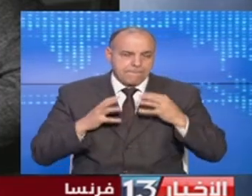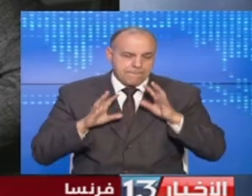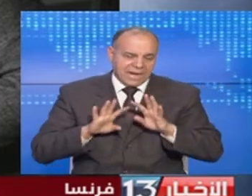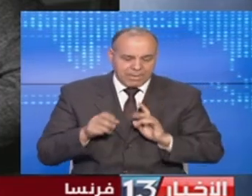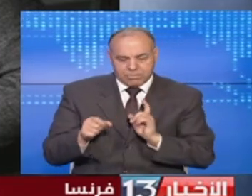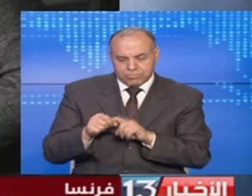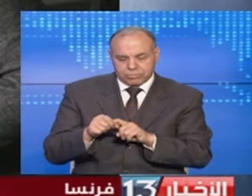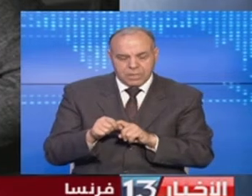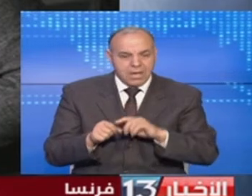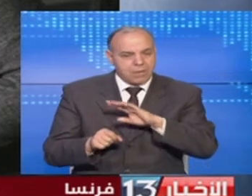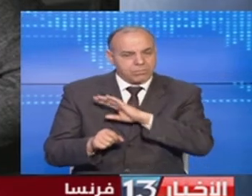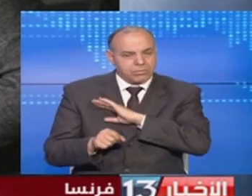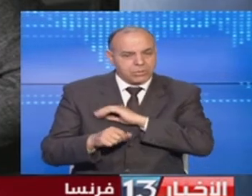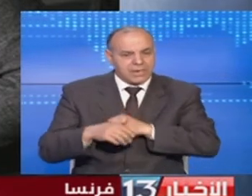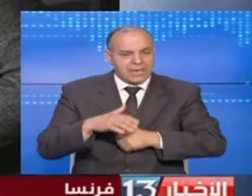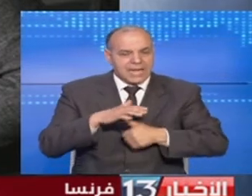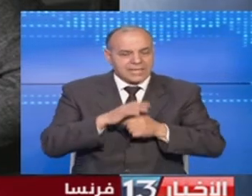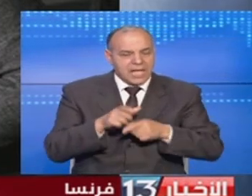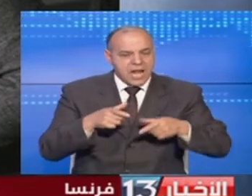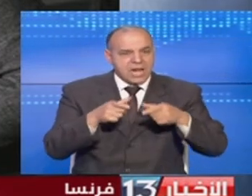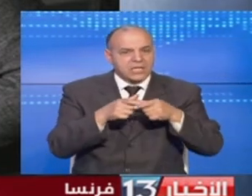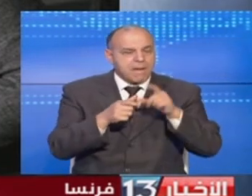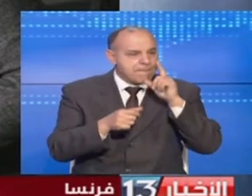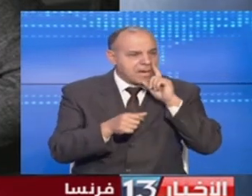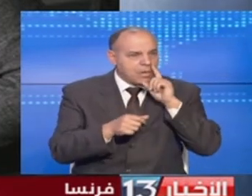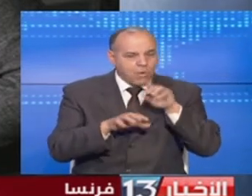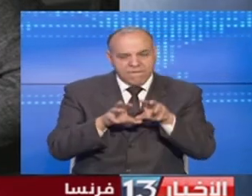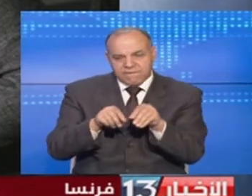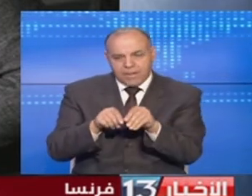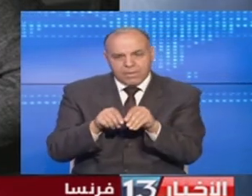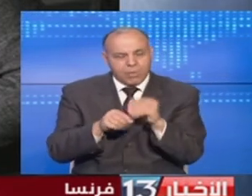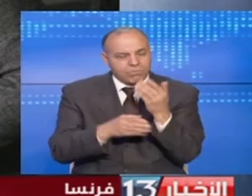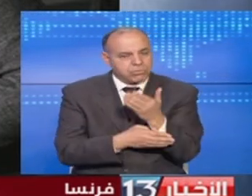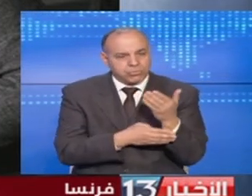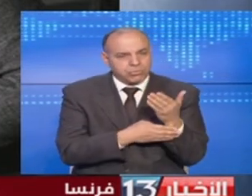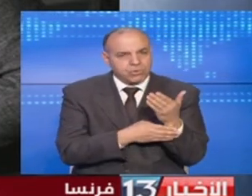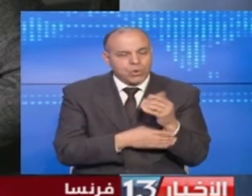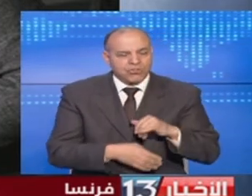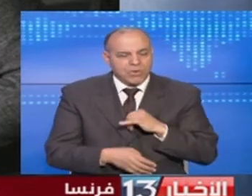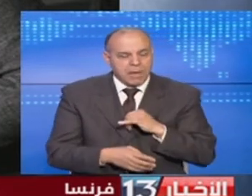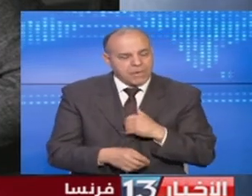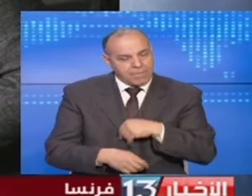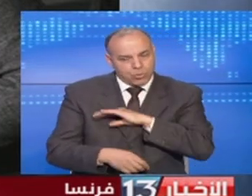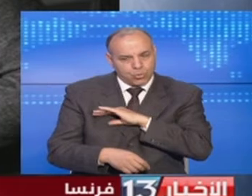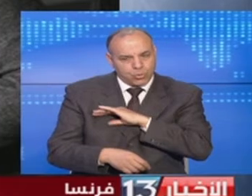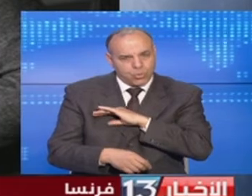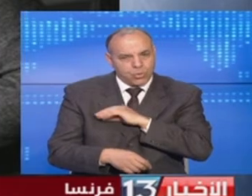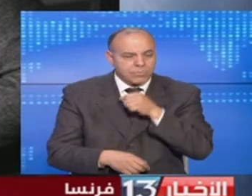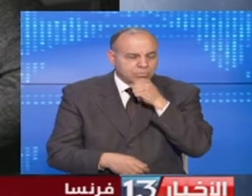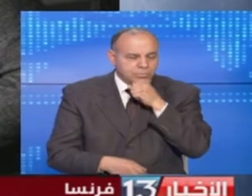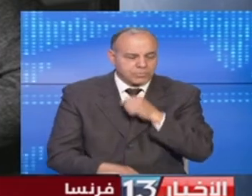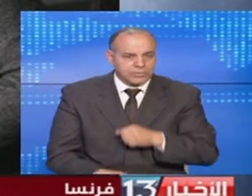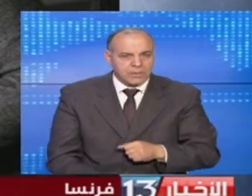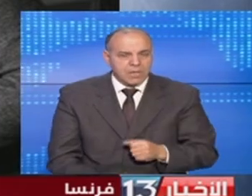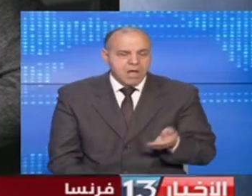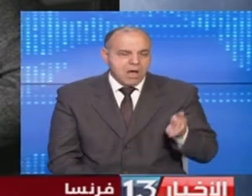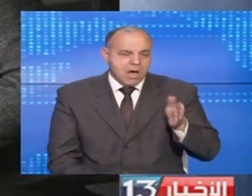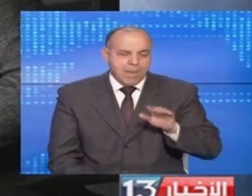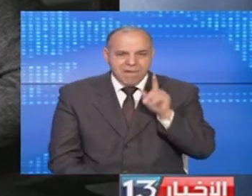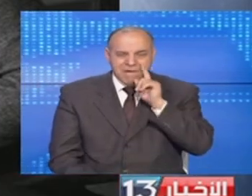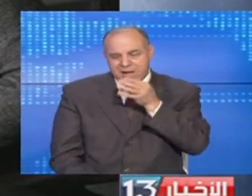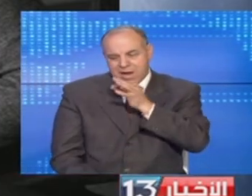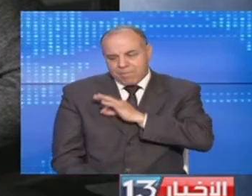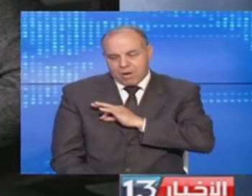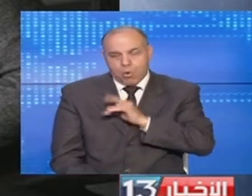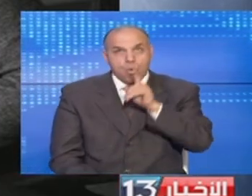وتولت رئاسه لجنه شؤون المراه والاسره والطفوله والشباب والمسنين رحم الله الفقيده